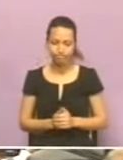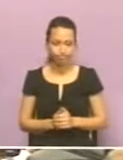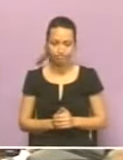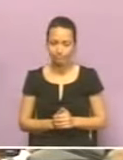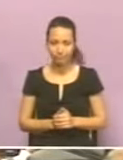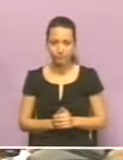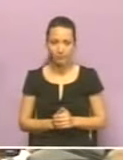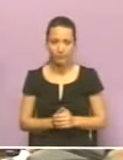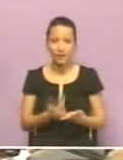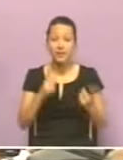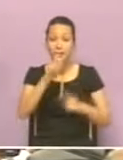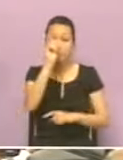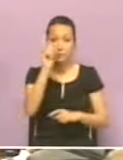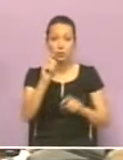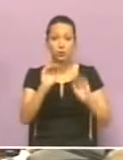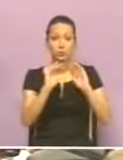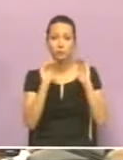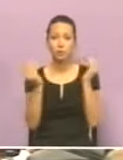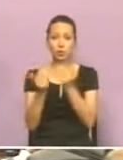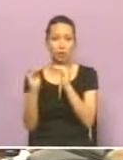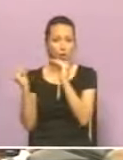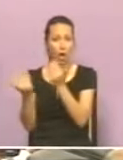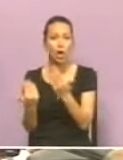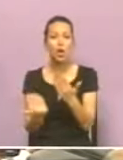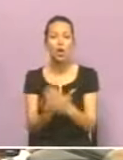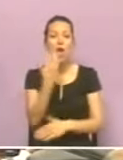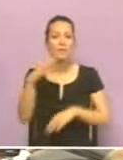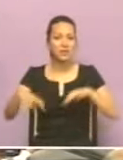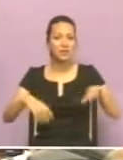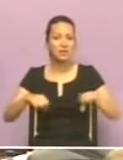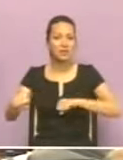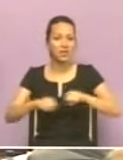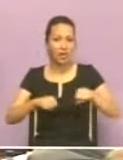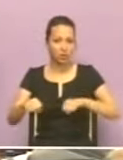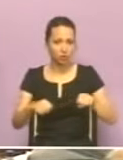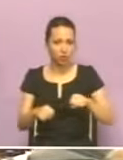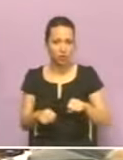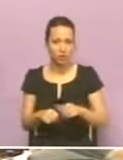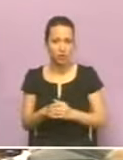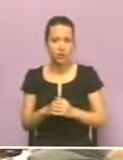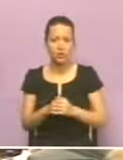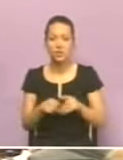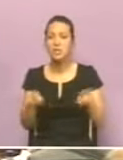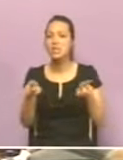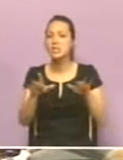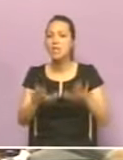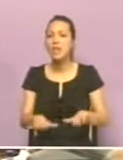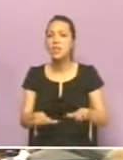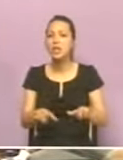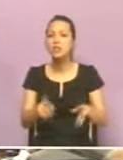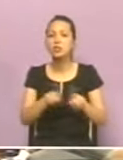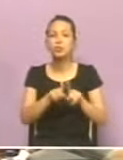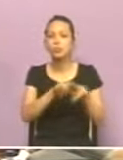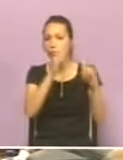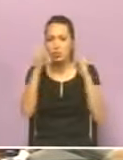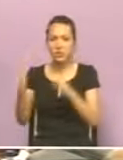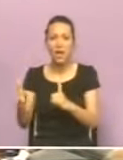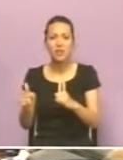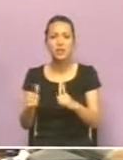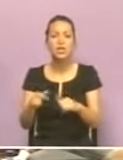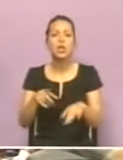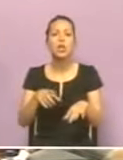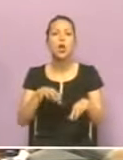Postavljeno je pitanje prostorija, gde će sedeti direktori, novoizabrani direktori u ustanovama, pa sedeći u prostoru u kojem su do sada sedeli rukovodioci